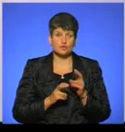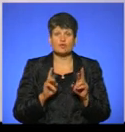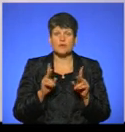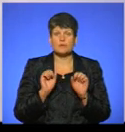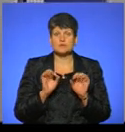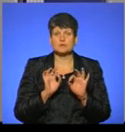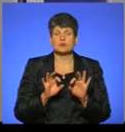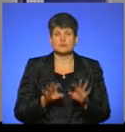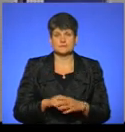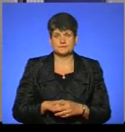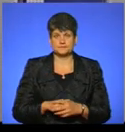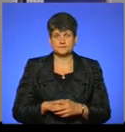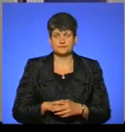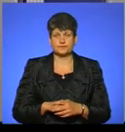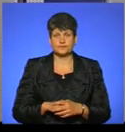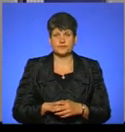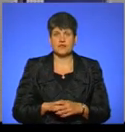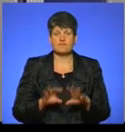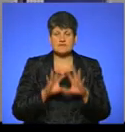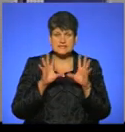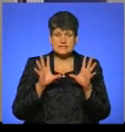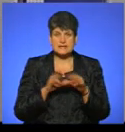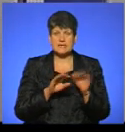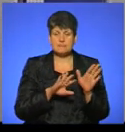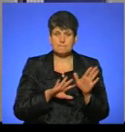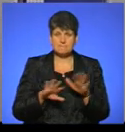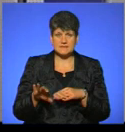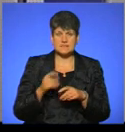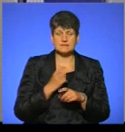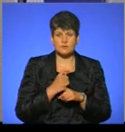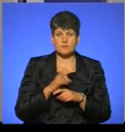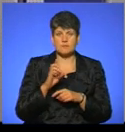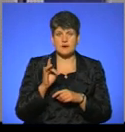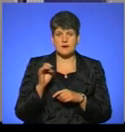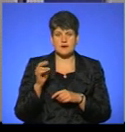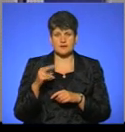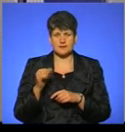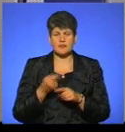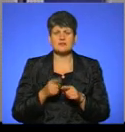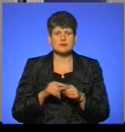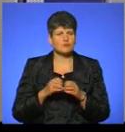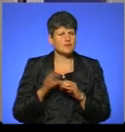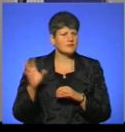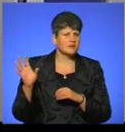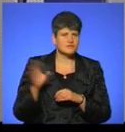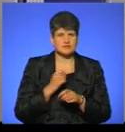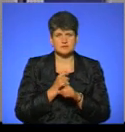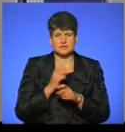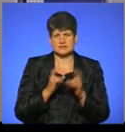прокоментувати? Взагалі, після спиртова барда, то є дійсно проблема для всіх спиртозаводів. Одні там